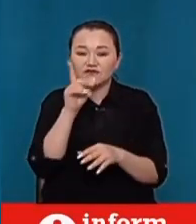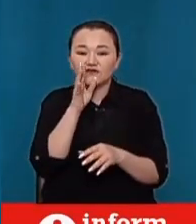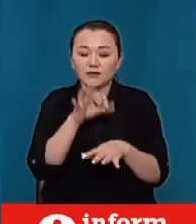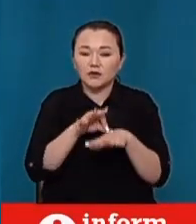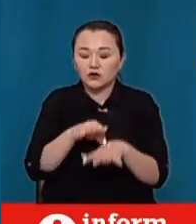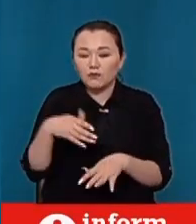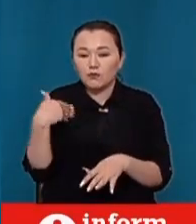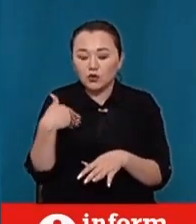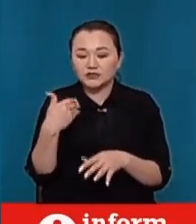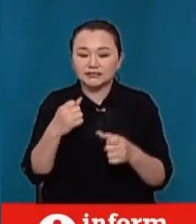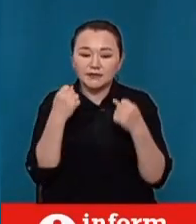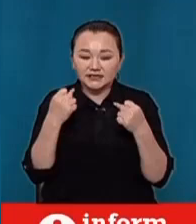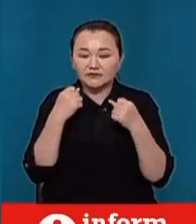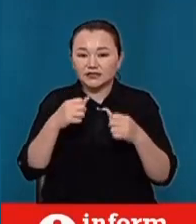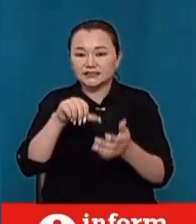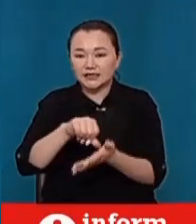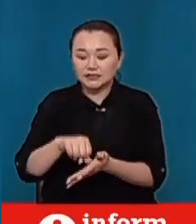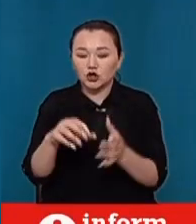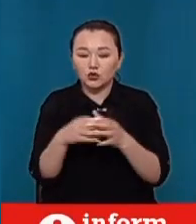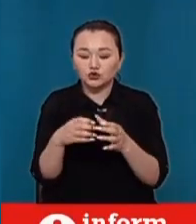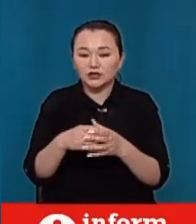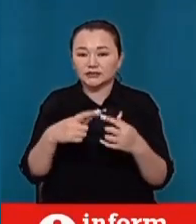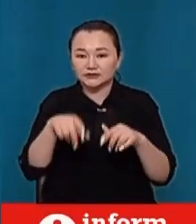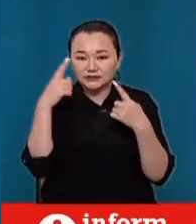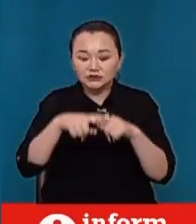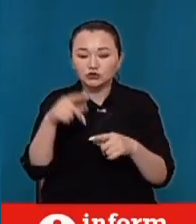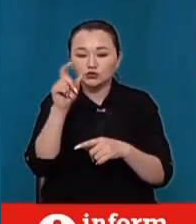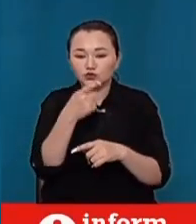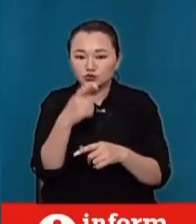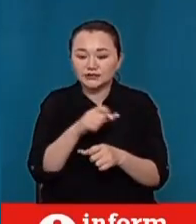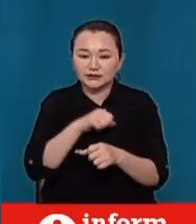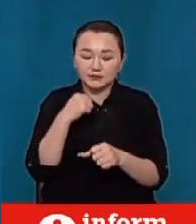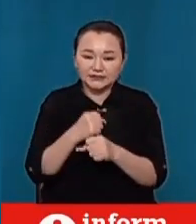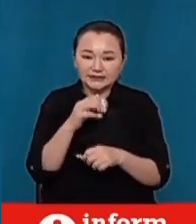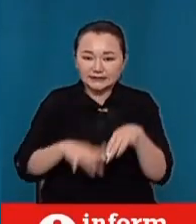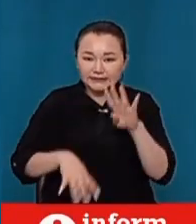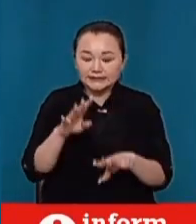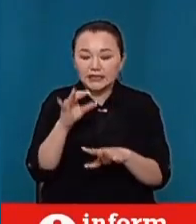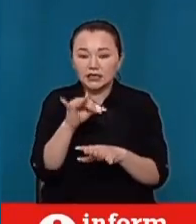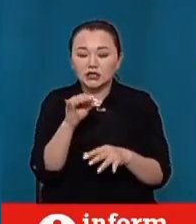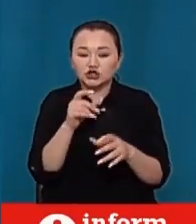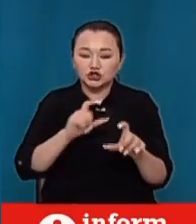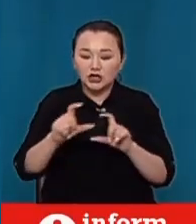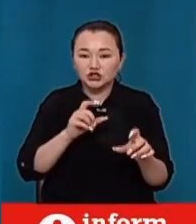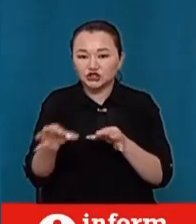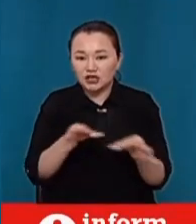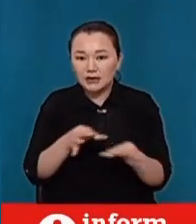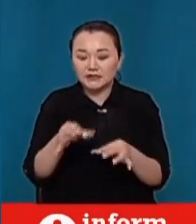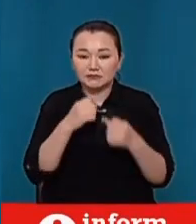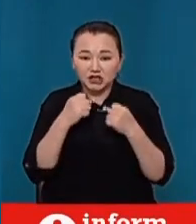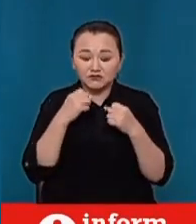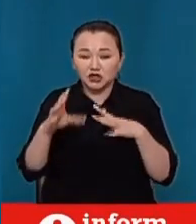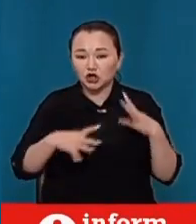с пользой в спортивных секциях, кружках технической и художественной самодеятельности, а также на занятиях шашками, шахматами,